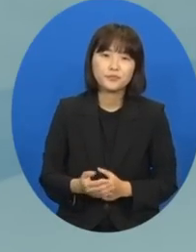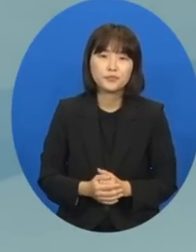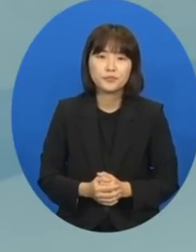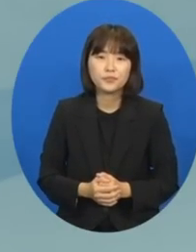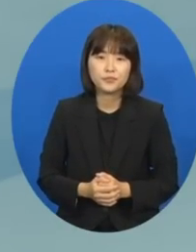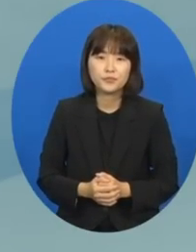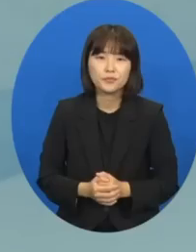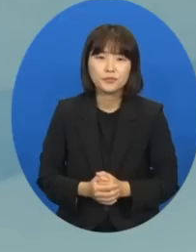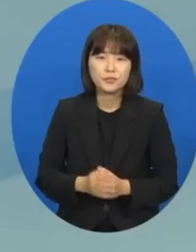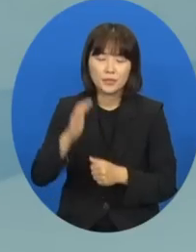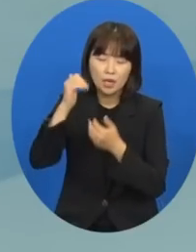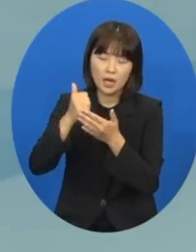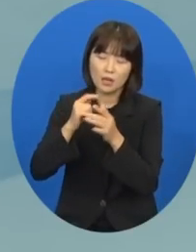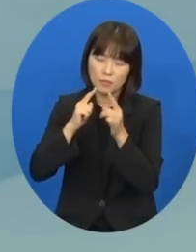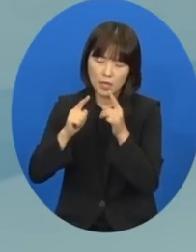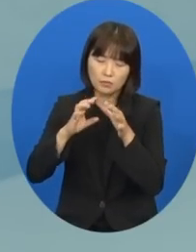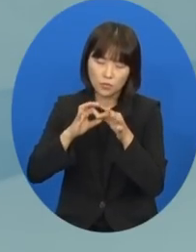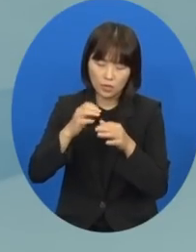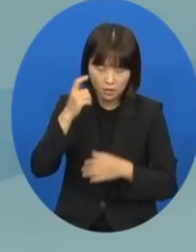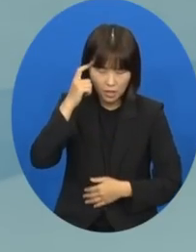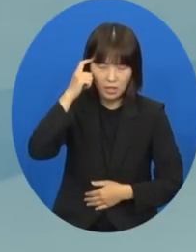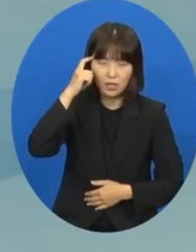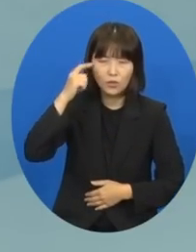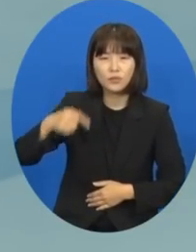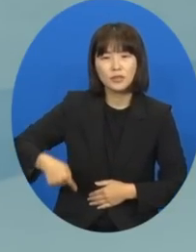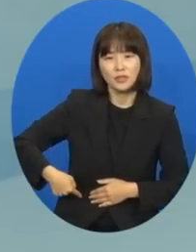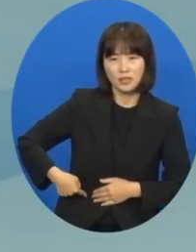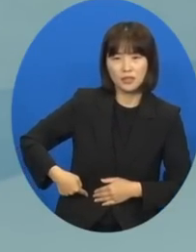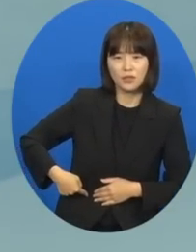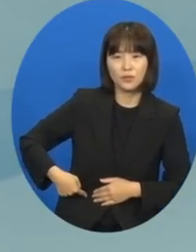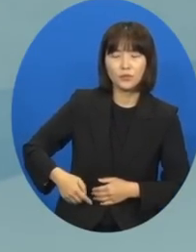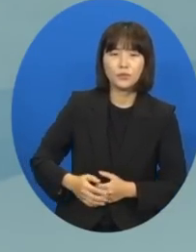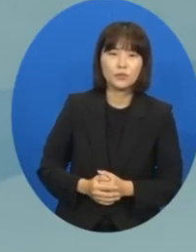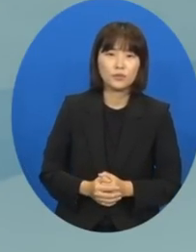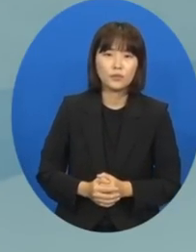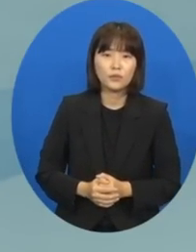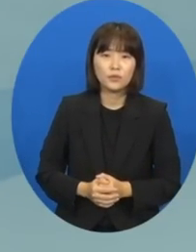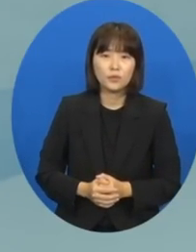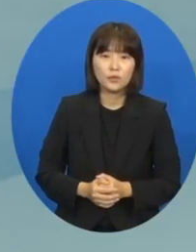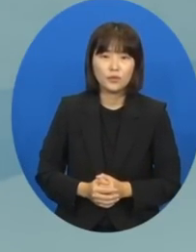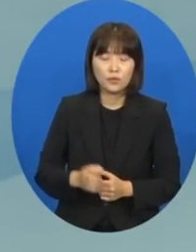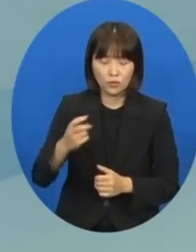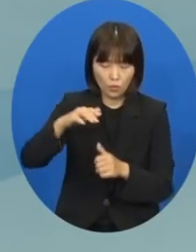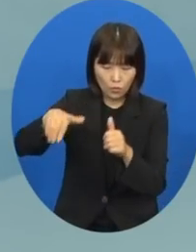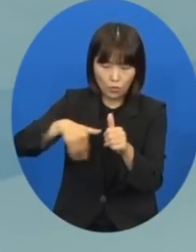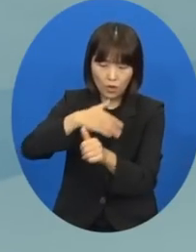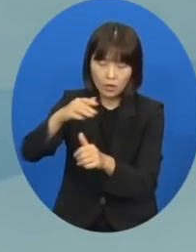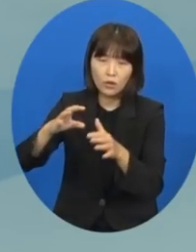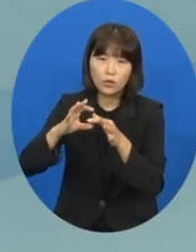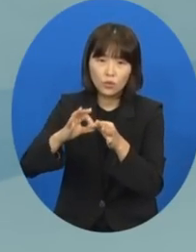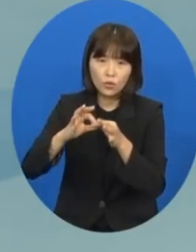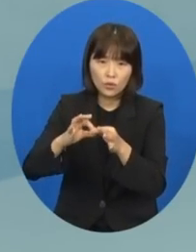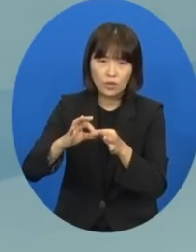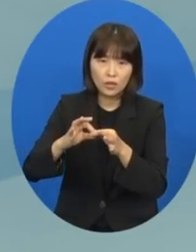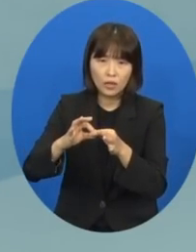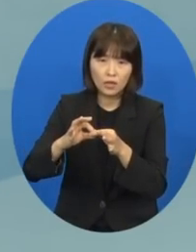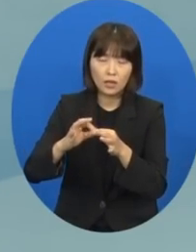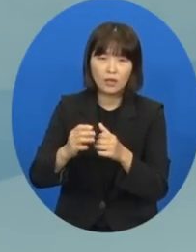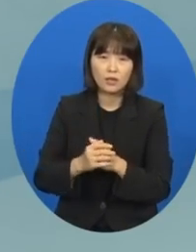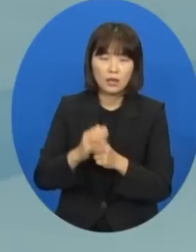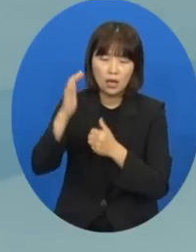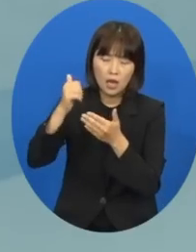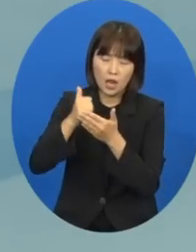여러분들이 말씀을 가지고 깨닫고 찔리고 혹은 환경을 통해서 부재를 통해서 침묵을